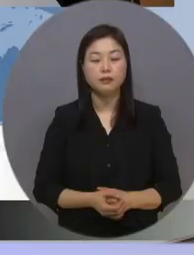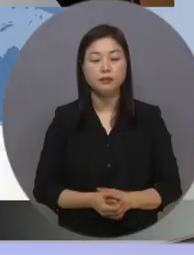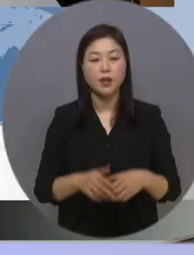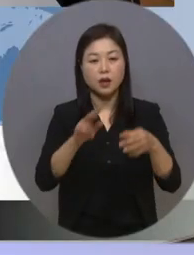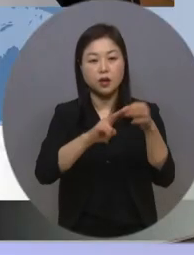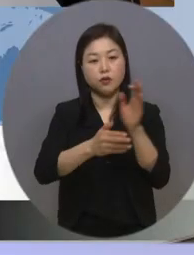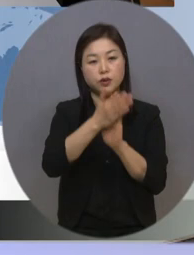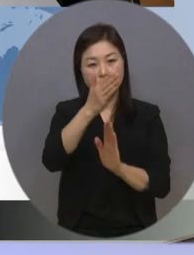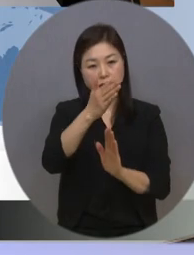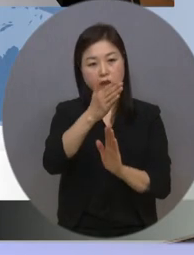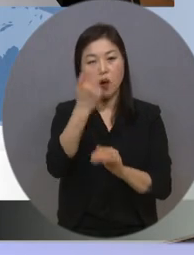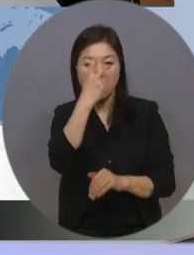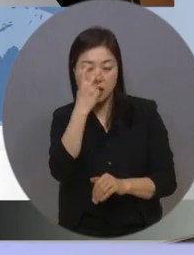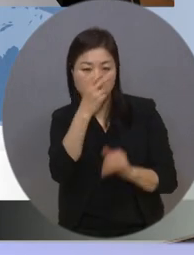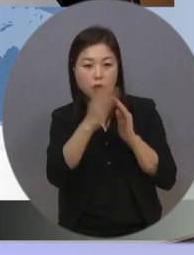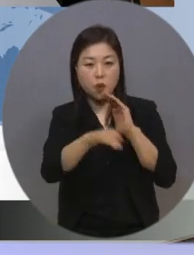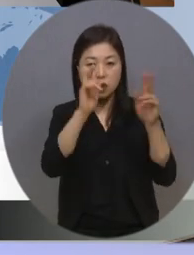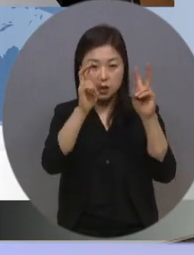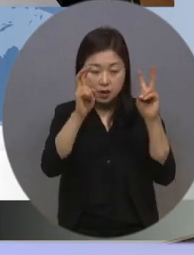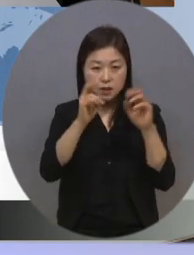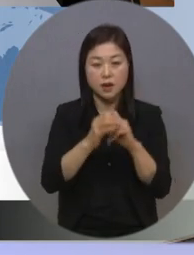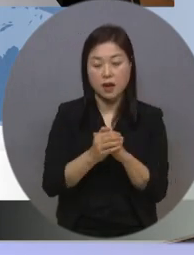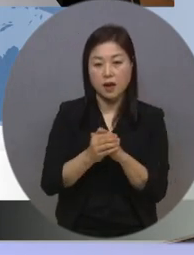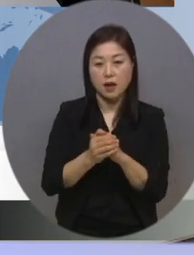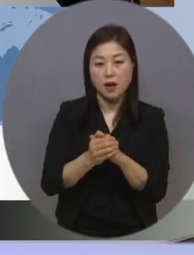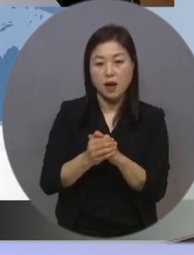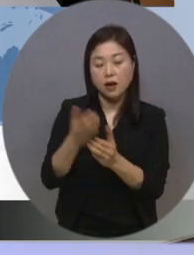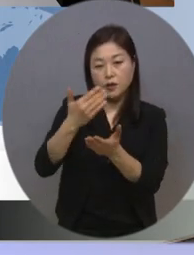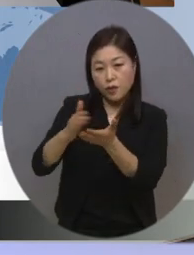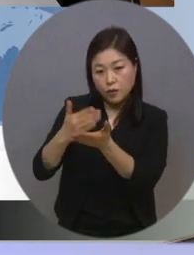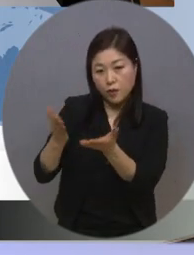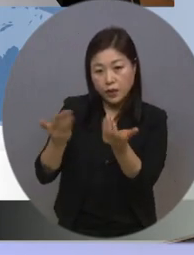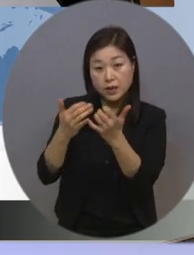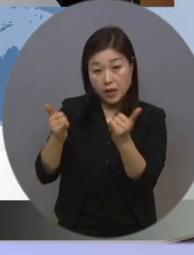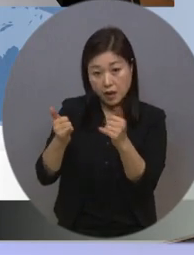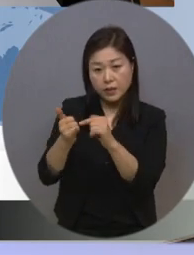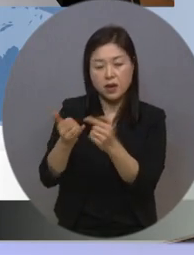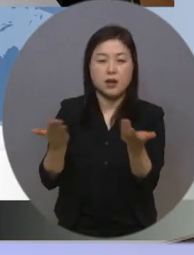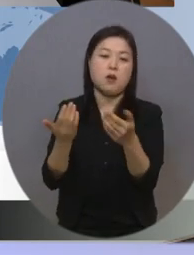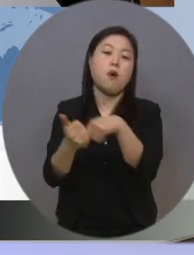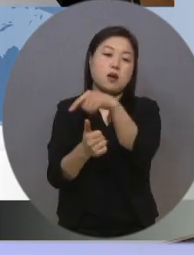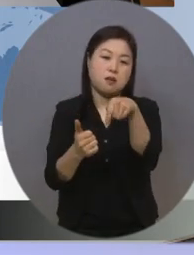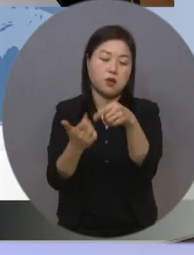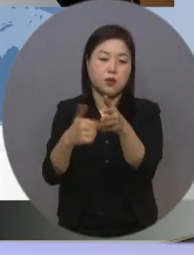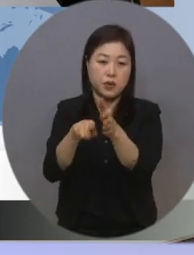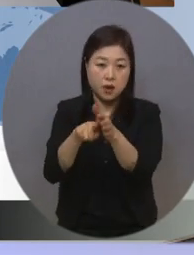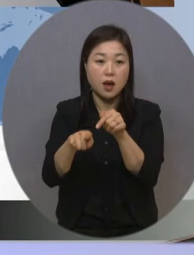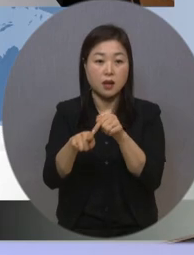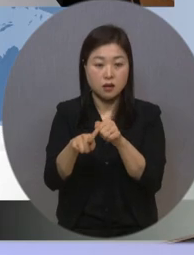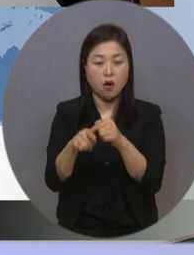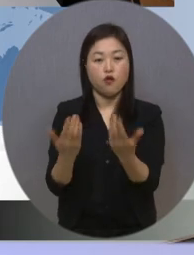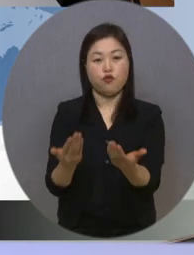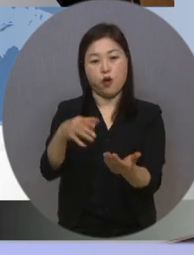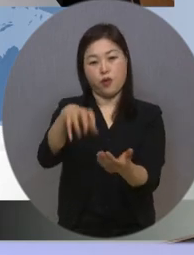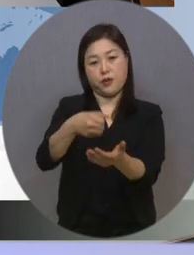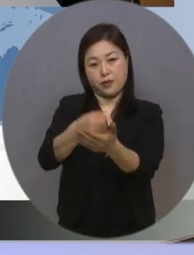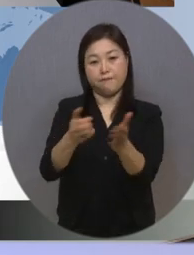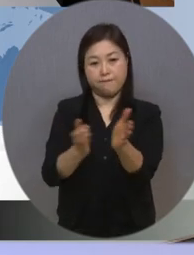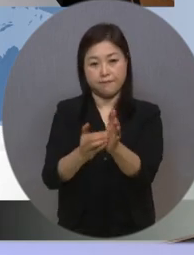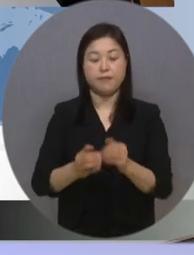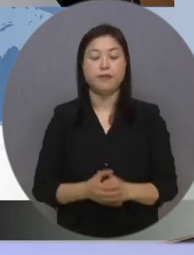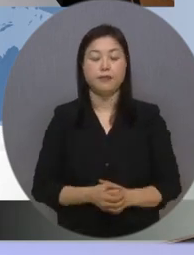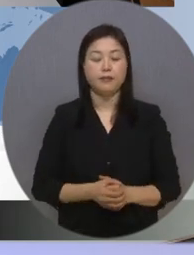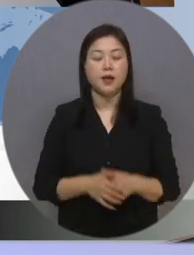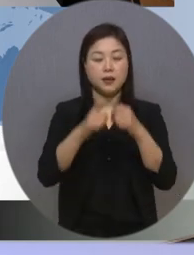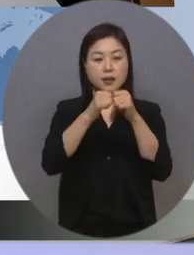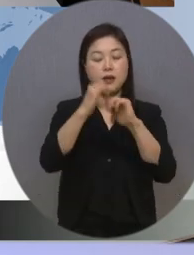여수시 도시관리공단이 환경미화원의 보다 나은 근로환경을 위해 휴게공간을 조성하기로 결정했습니다. 자세한